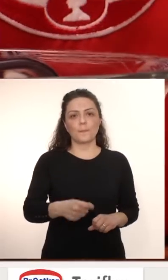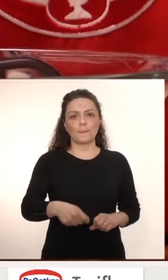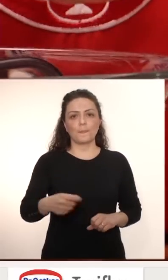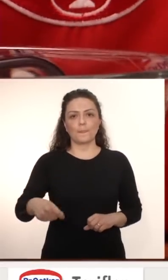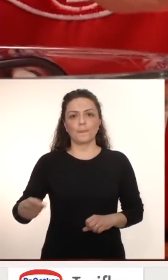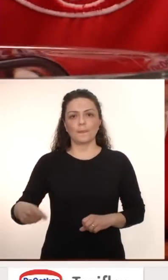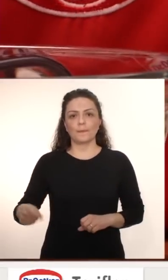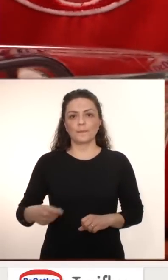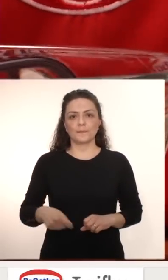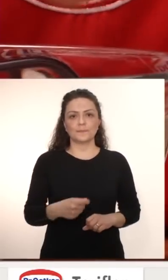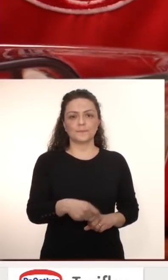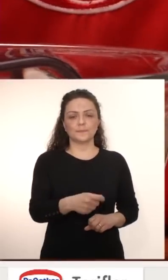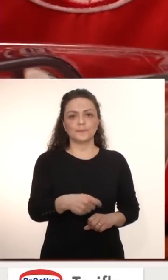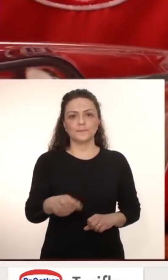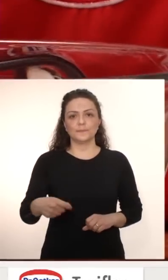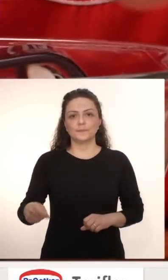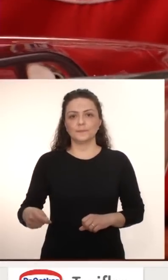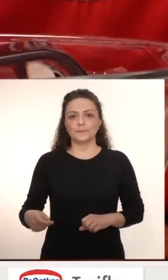Karıştırın.